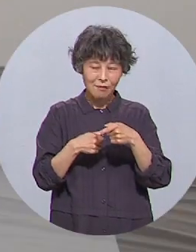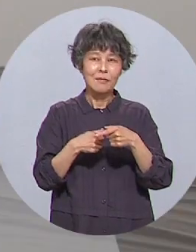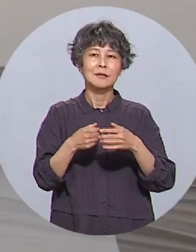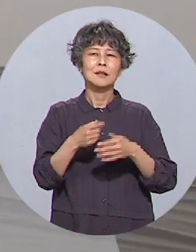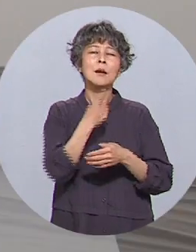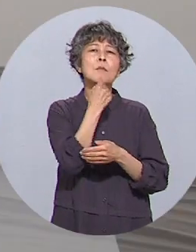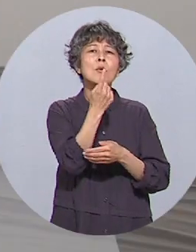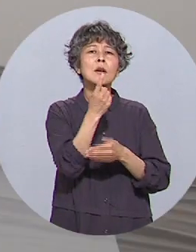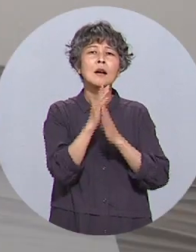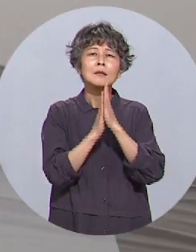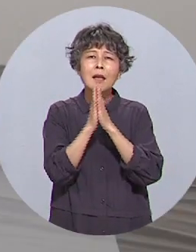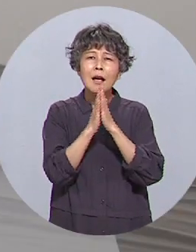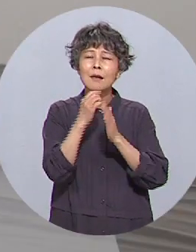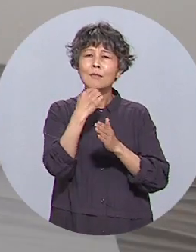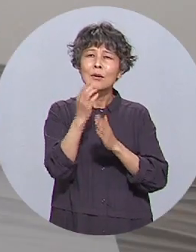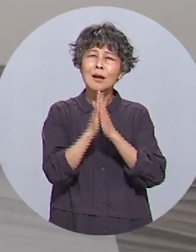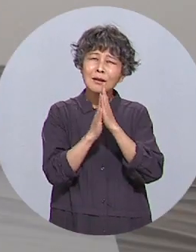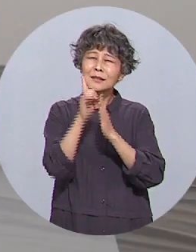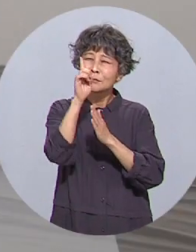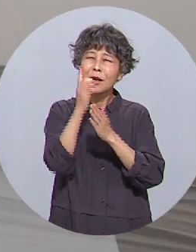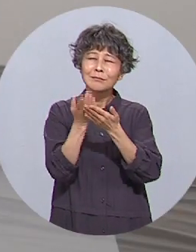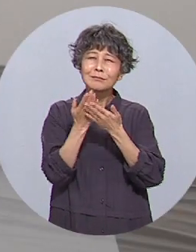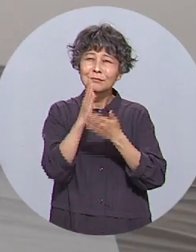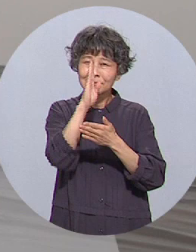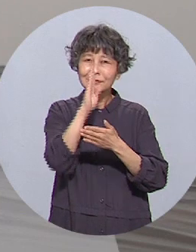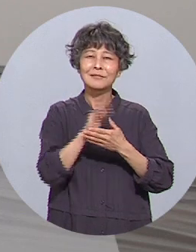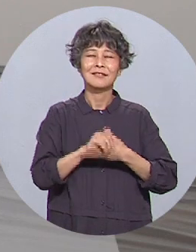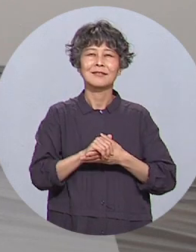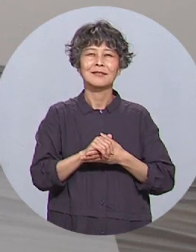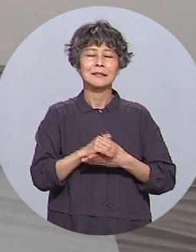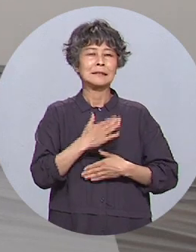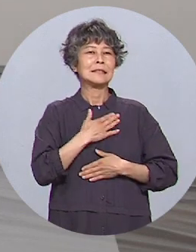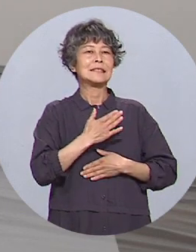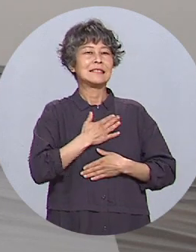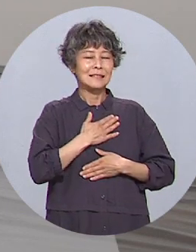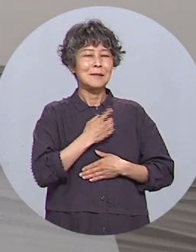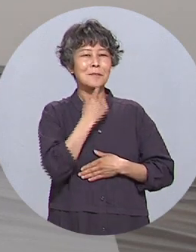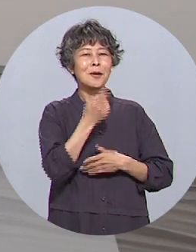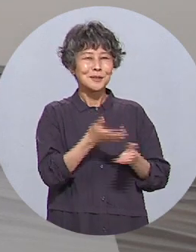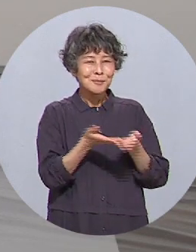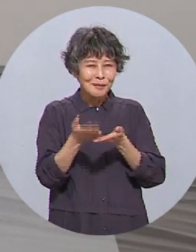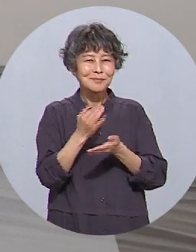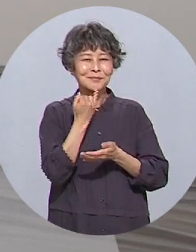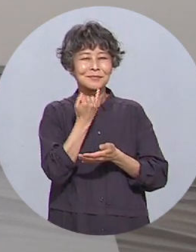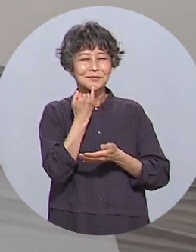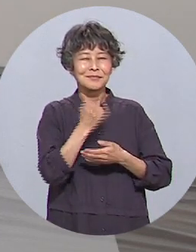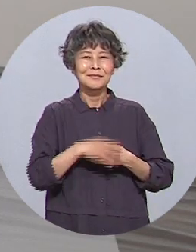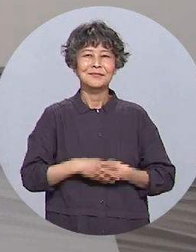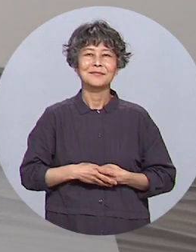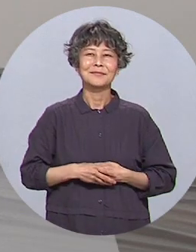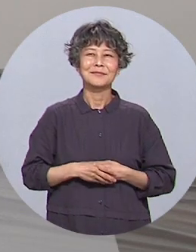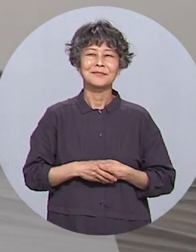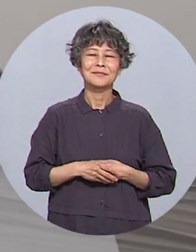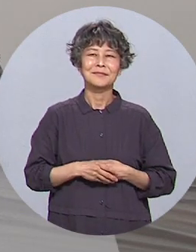もう一回、もう一回、これもう一枚ください。 わかりました、もう一枚出します。